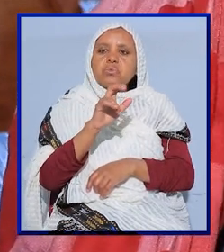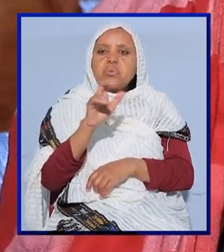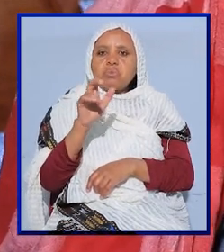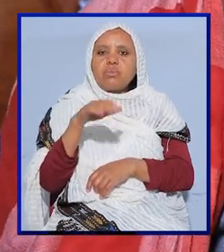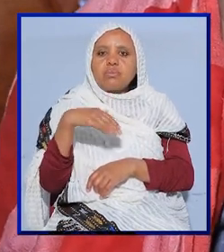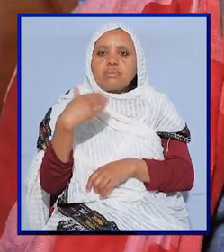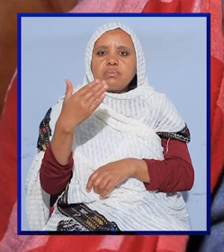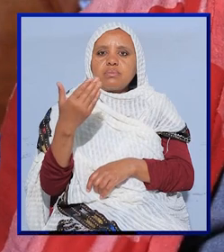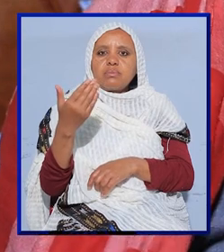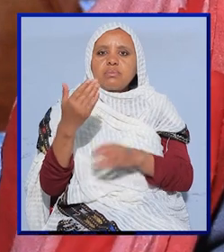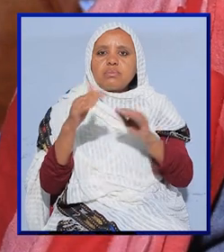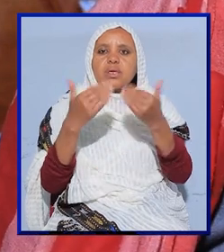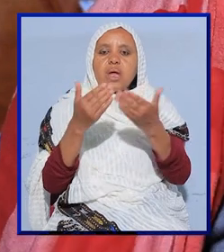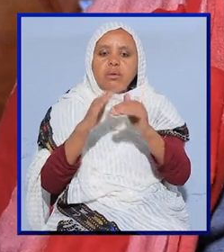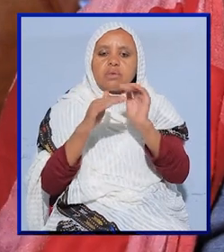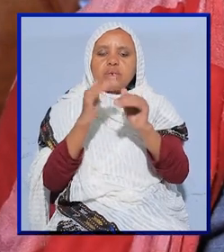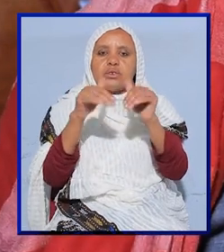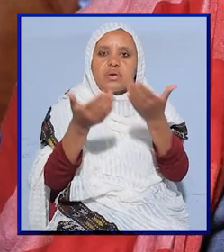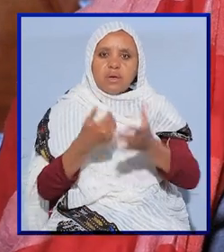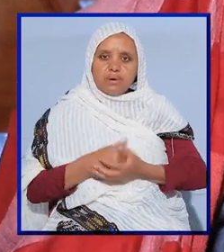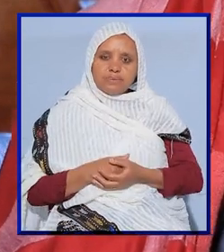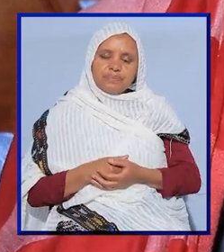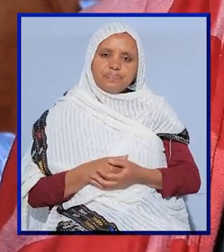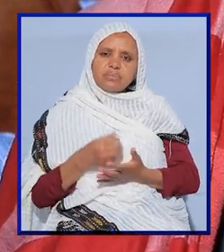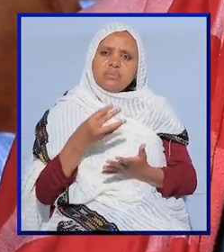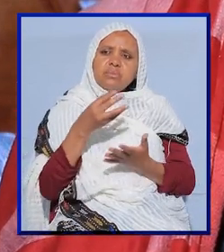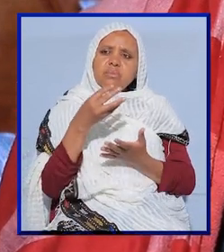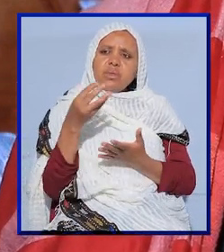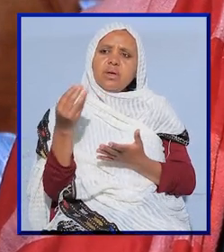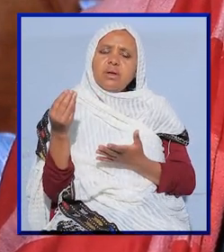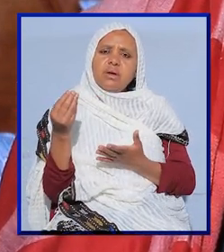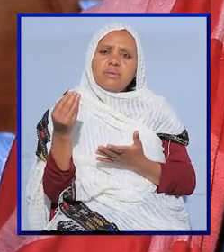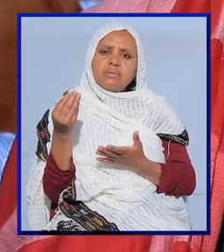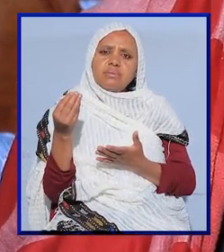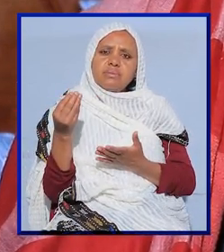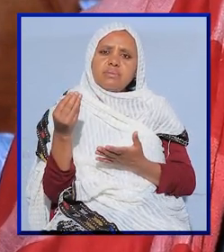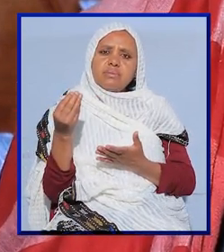300 280 ያለው ያው 300 ነው ለልጆች ትሰጣቸዋለህ ያለው እና